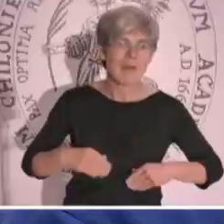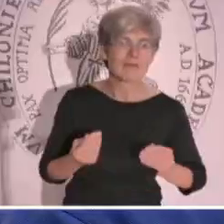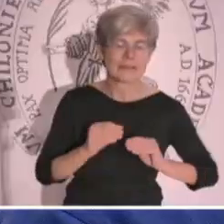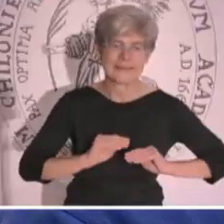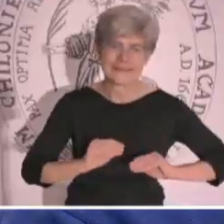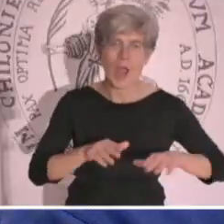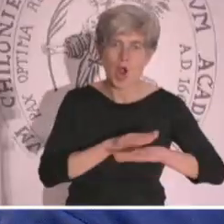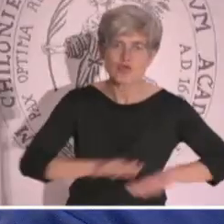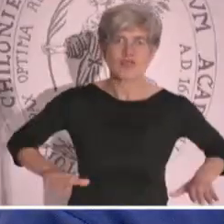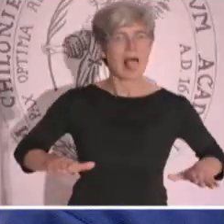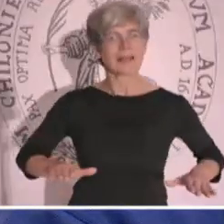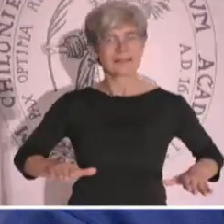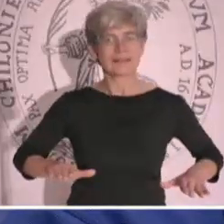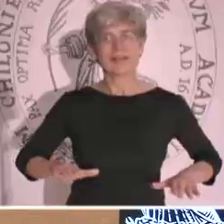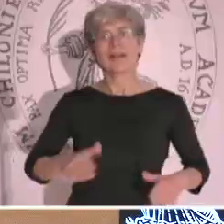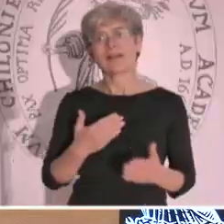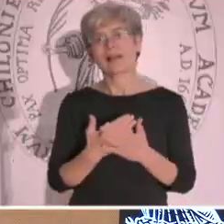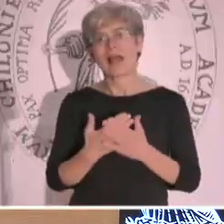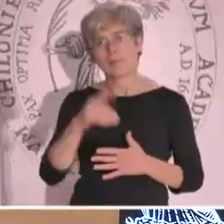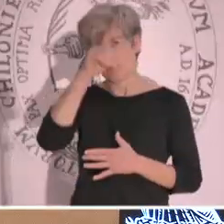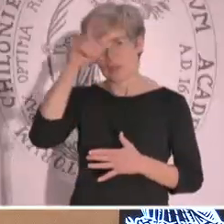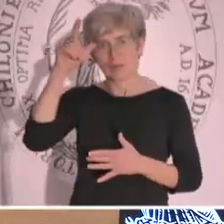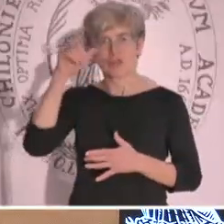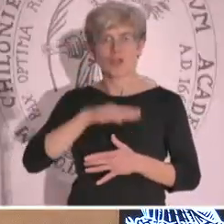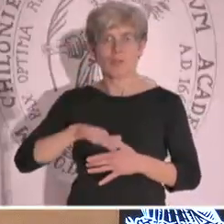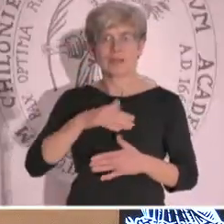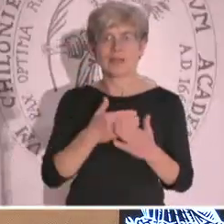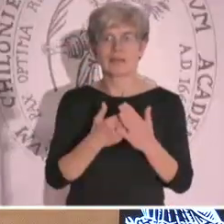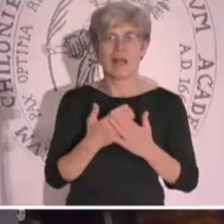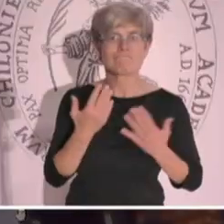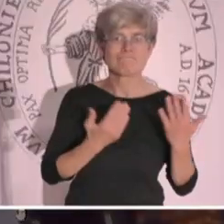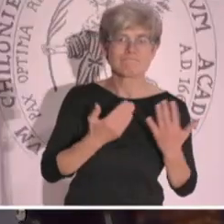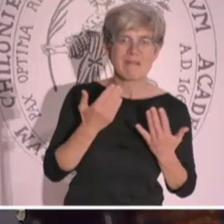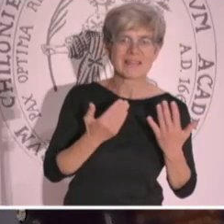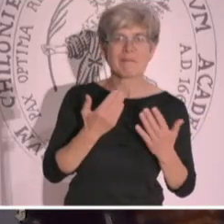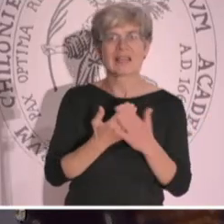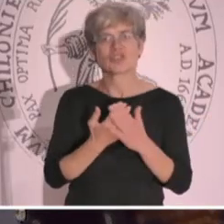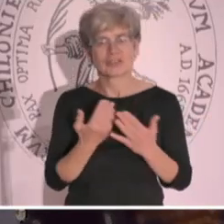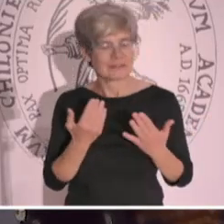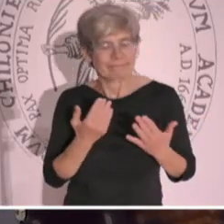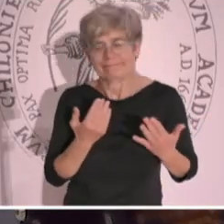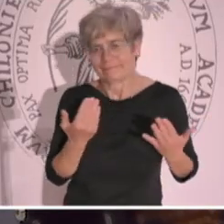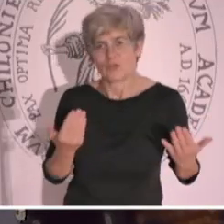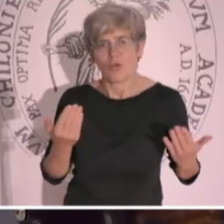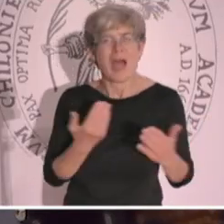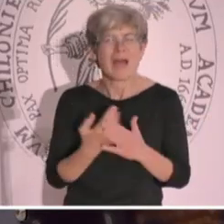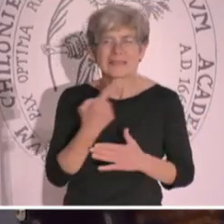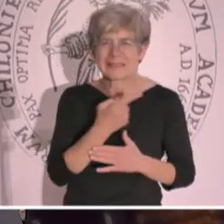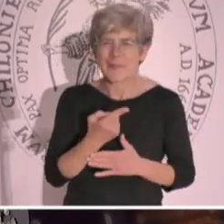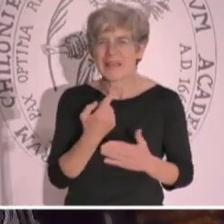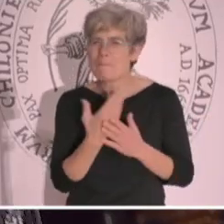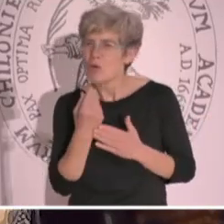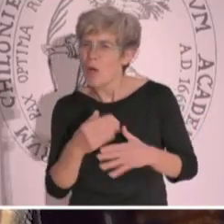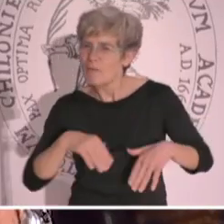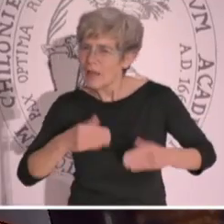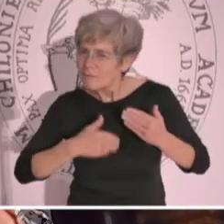bei, die natürlich im Ingenieurbereich vornehmlich mathematischer Natur sein können. Aber wir wollen auch schon frühzeitig die Studierenden motivieren, über